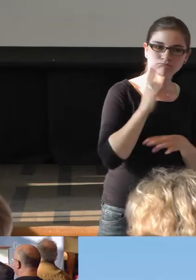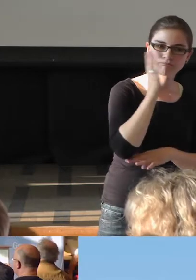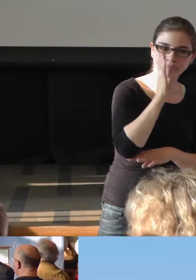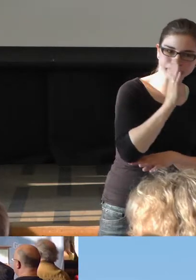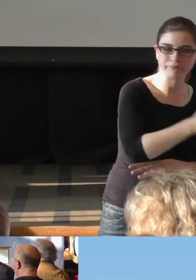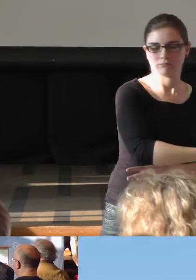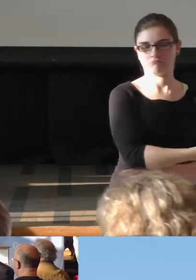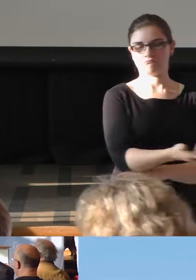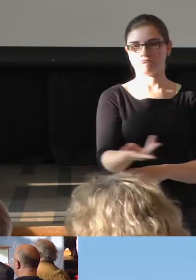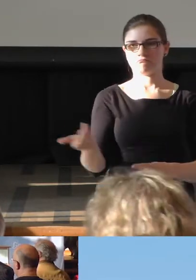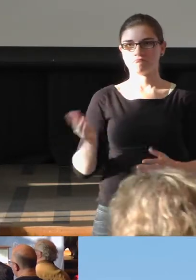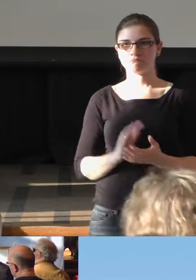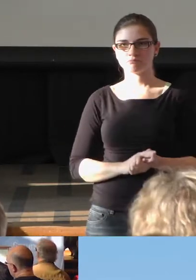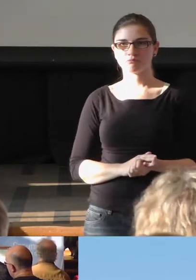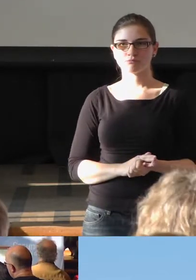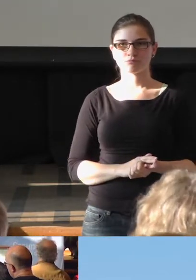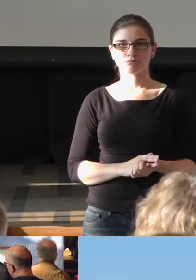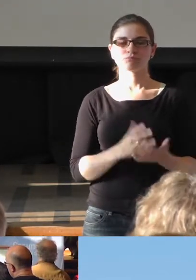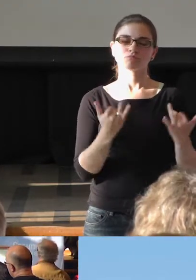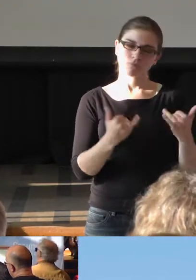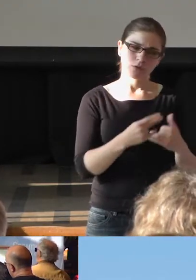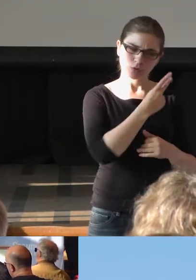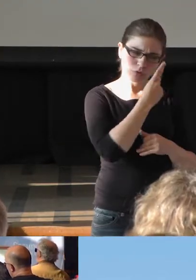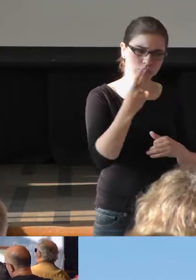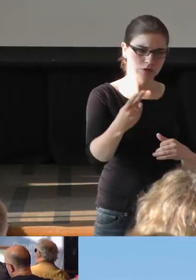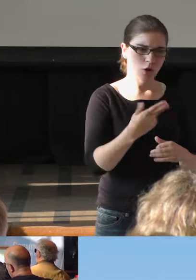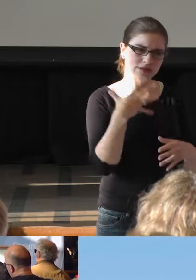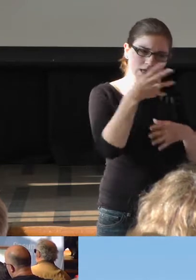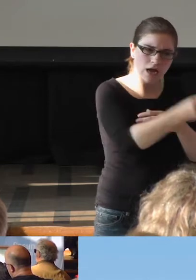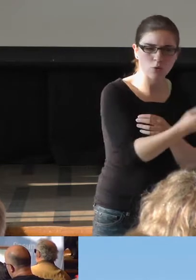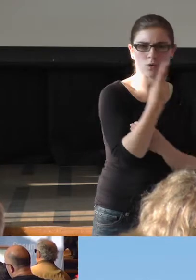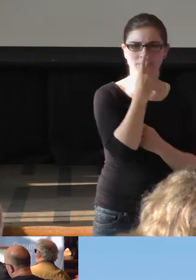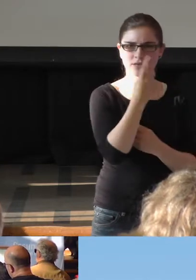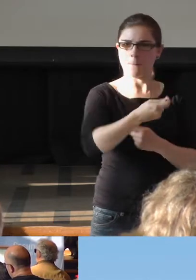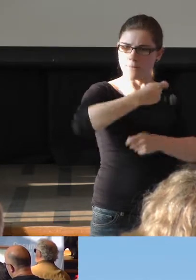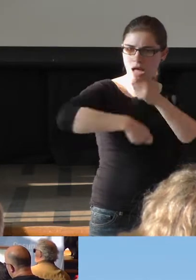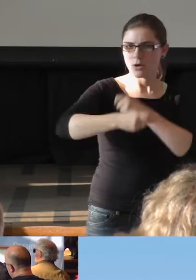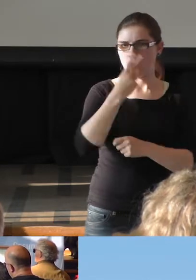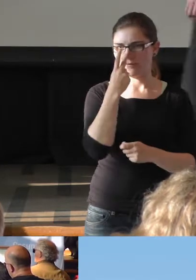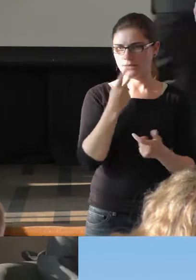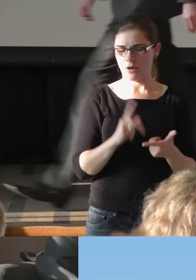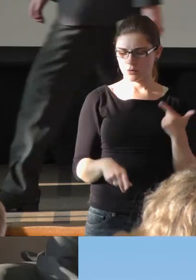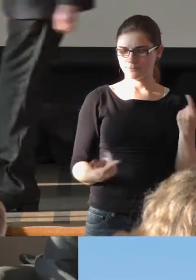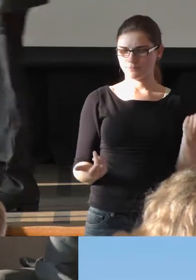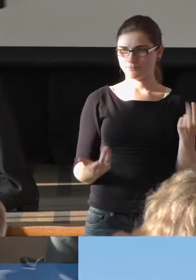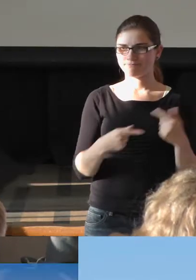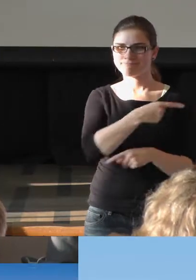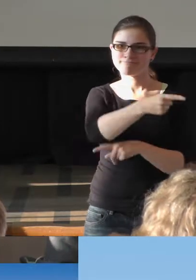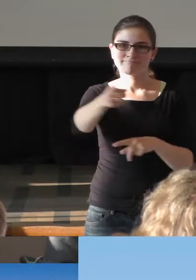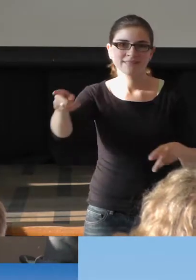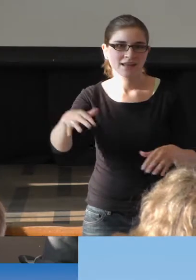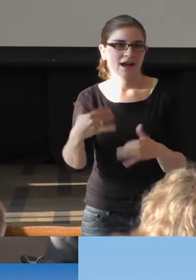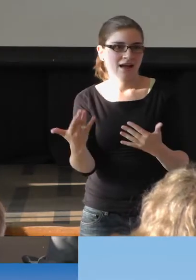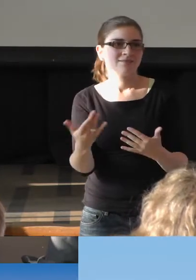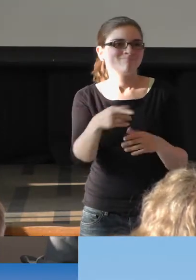berichtet, wie man diese Krankheiten diagnostiziert und wie man sie behandelt. Sie alle hier im Saal kennen